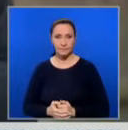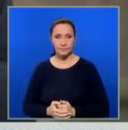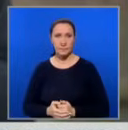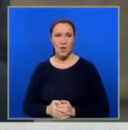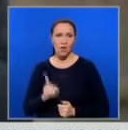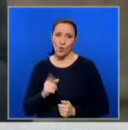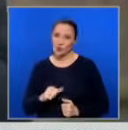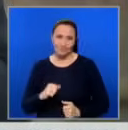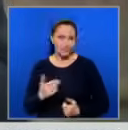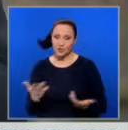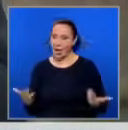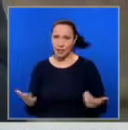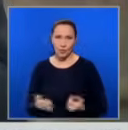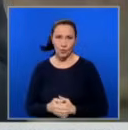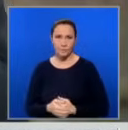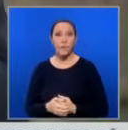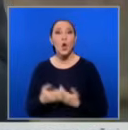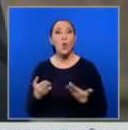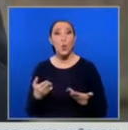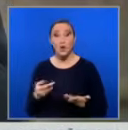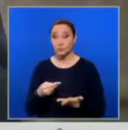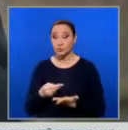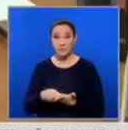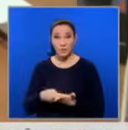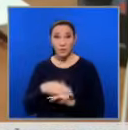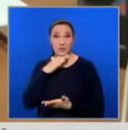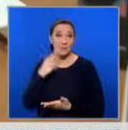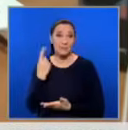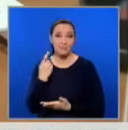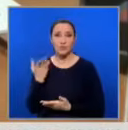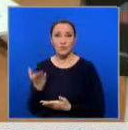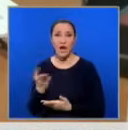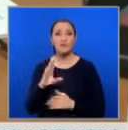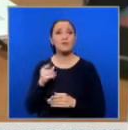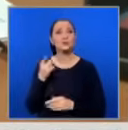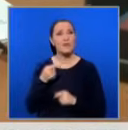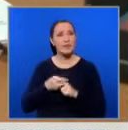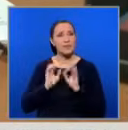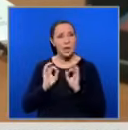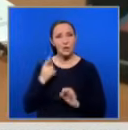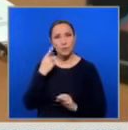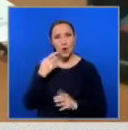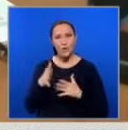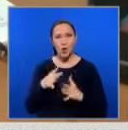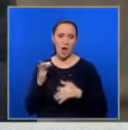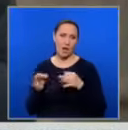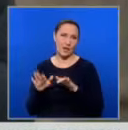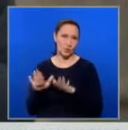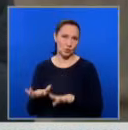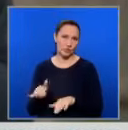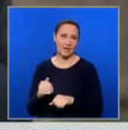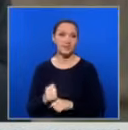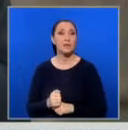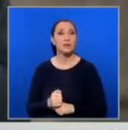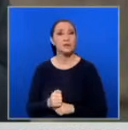Което е жалко, когато заплатата стига само за това. Всичко това прави така, че млади хора рядко се задържат.